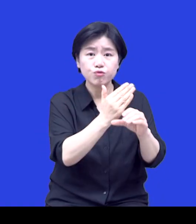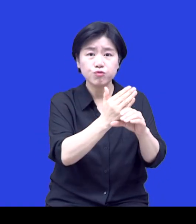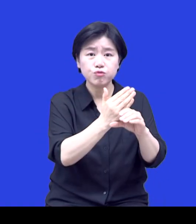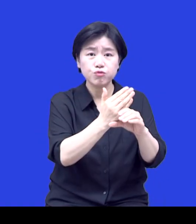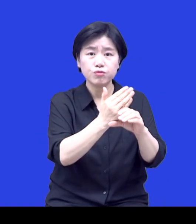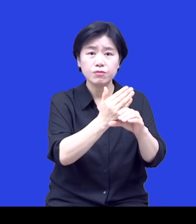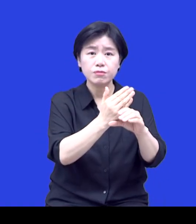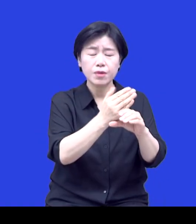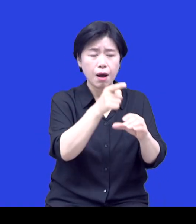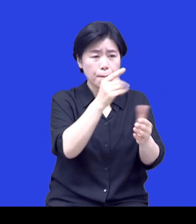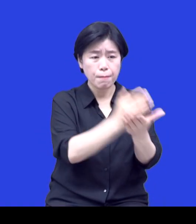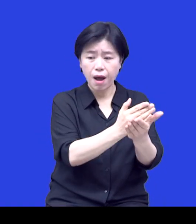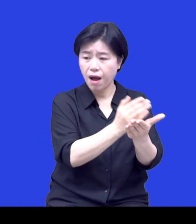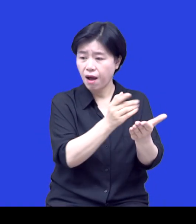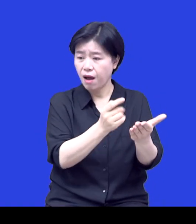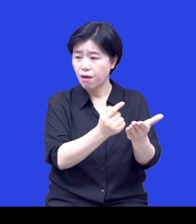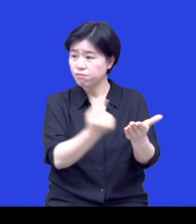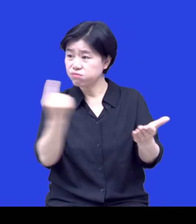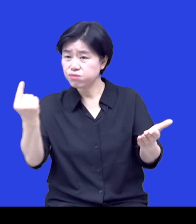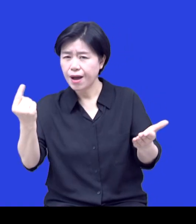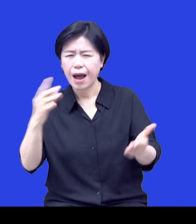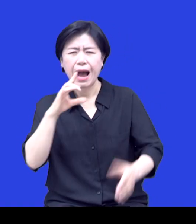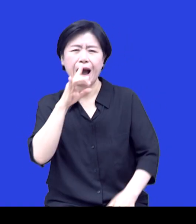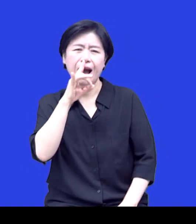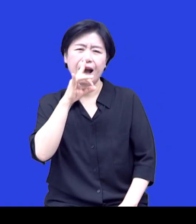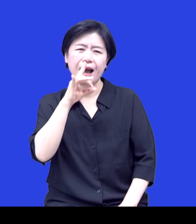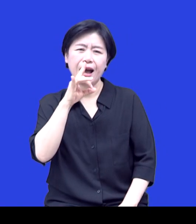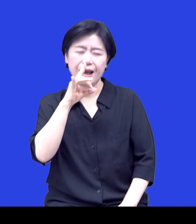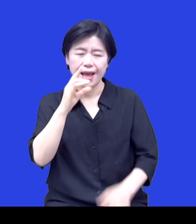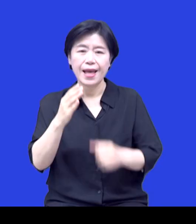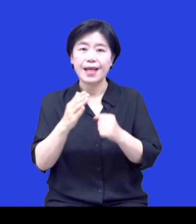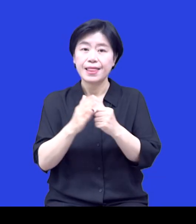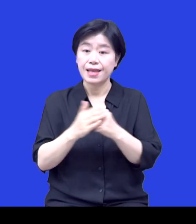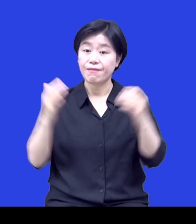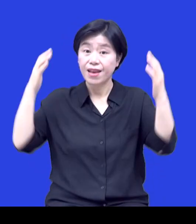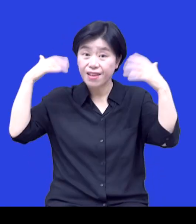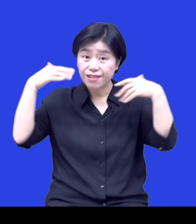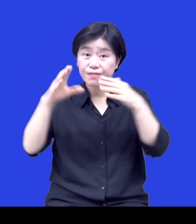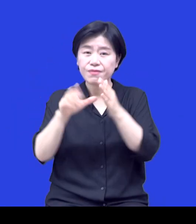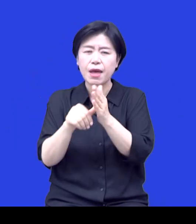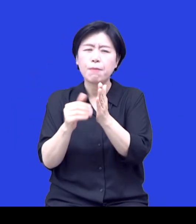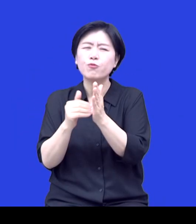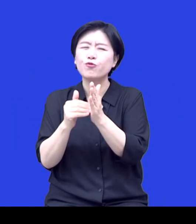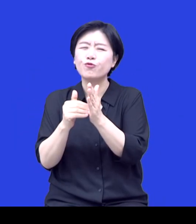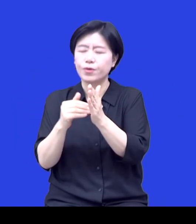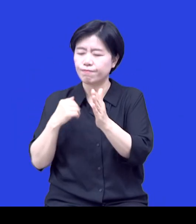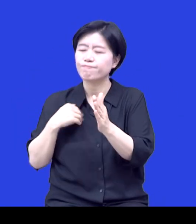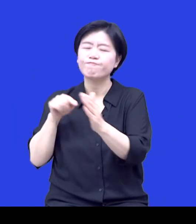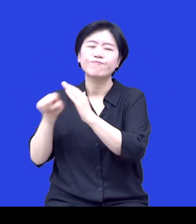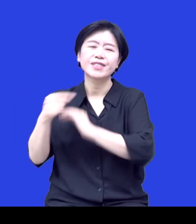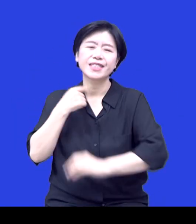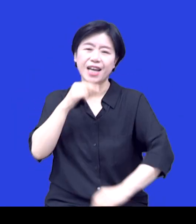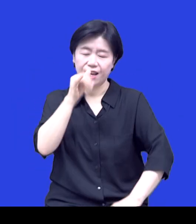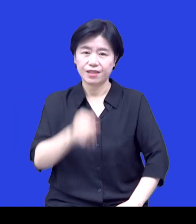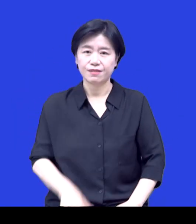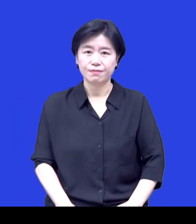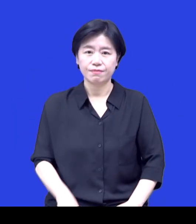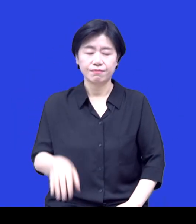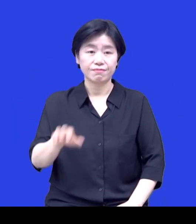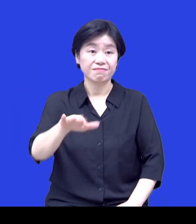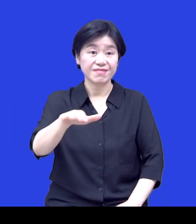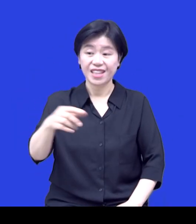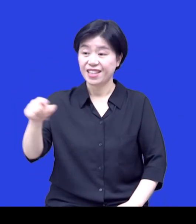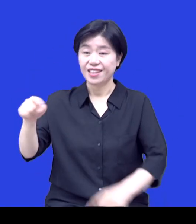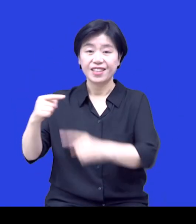교회를 아버지 몰래 여름 수양회를 가고 큰 교회 나도 가서 좀 은혜를. 왜냐면 거기 큰 교회는 자매들이 많잖아. 또. 제 입으로 그런 얘기